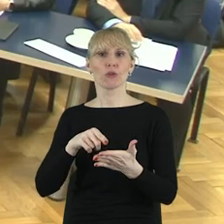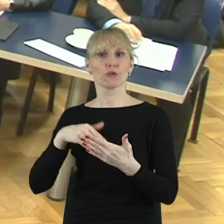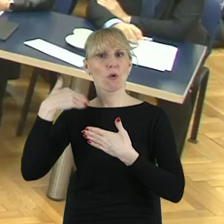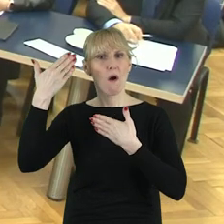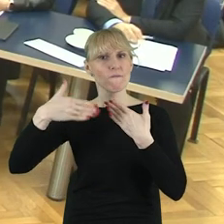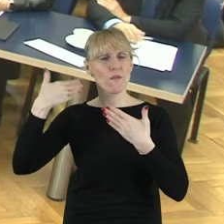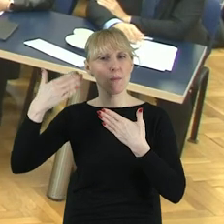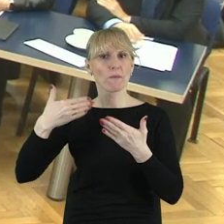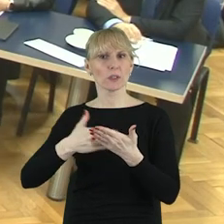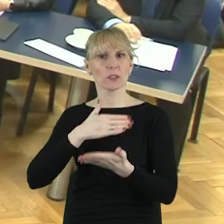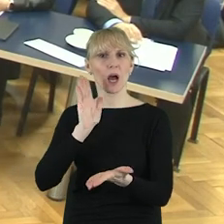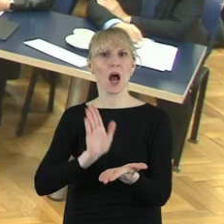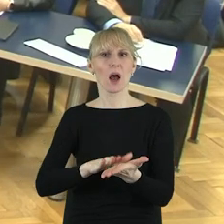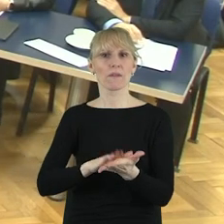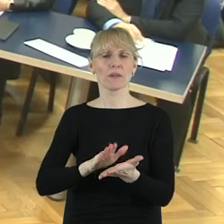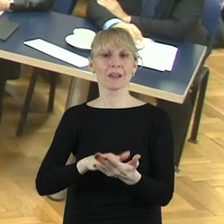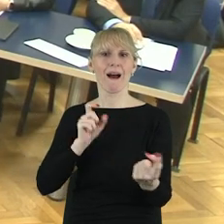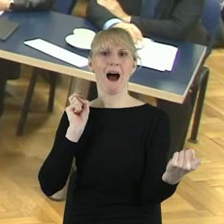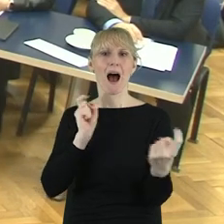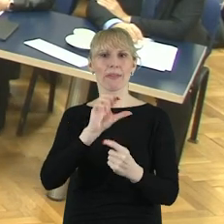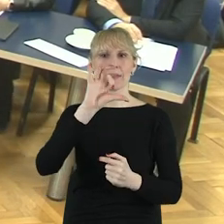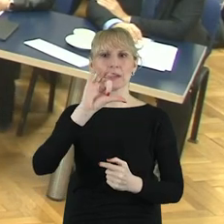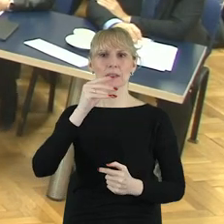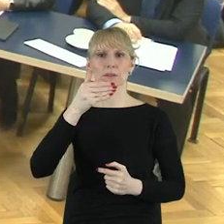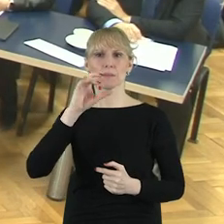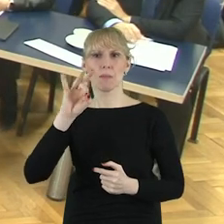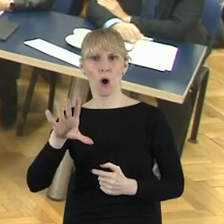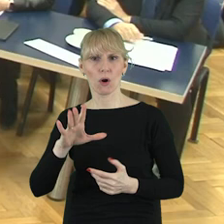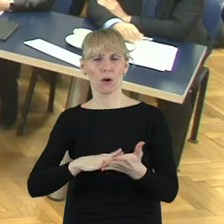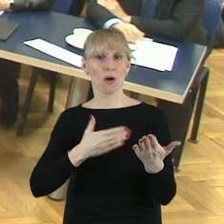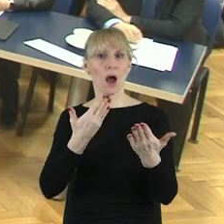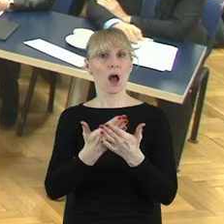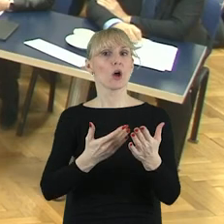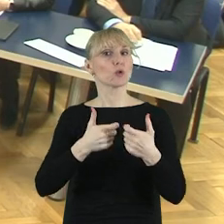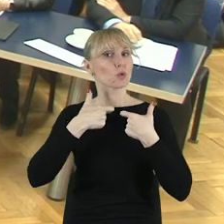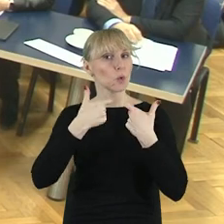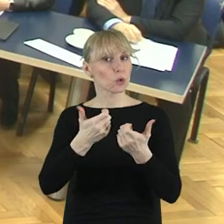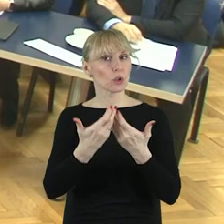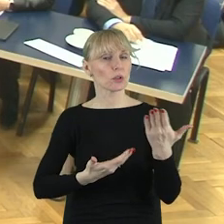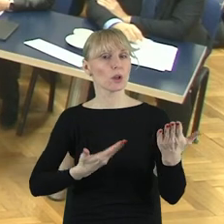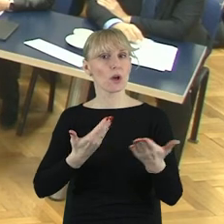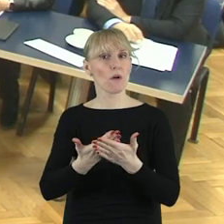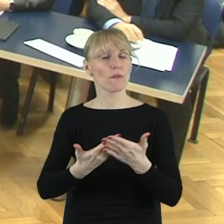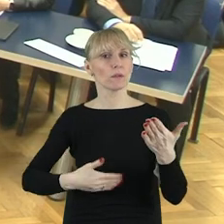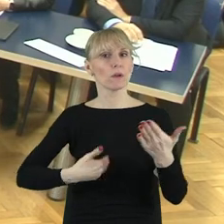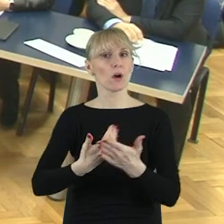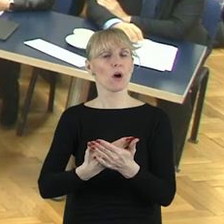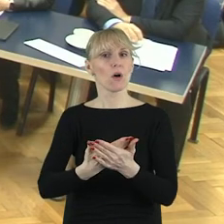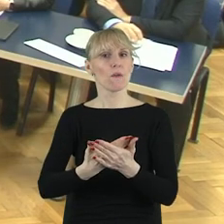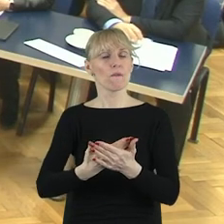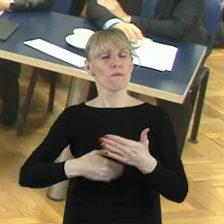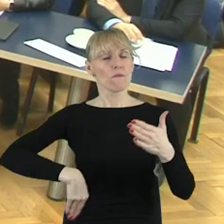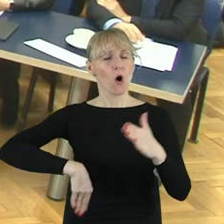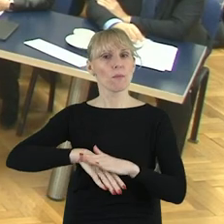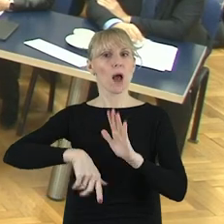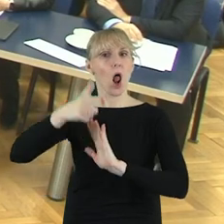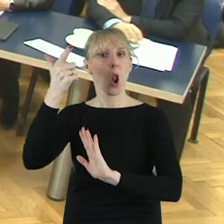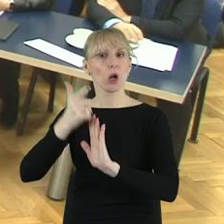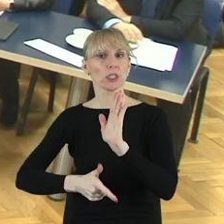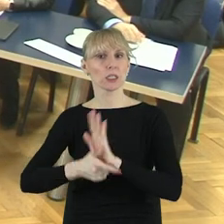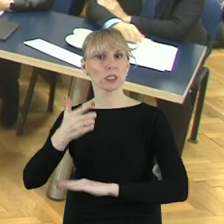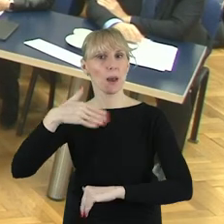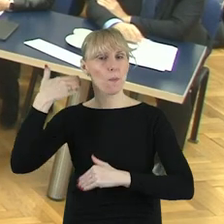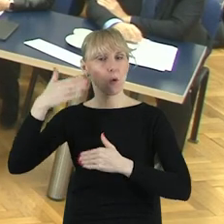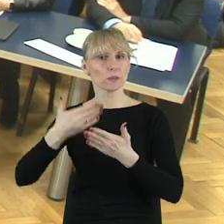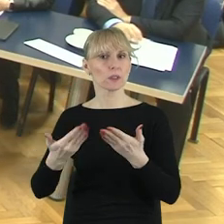dotyczyło wypowiedzi na temat uchwały antysmogowej, również był zgłoszony wniosek formalny o zamknięcie listy mówców i on